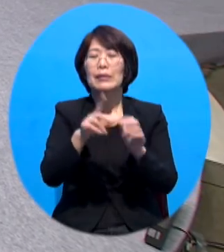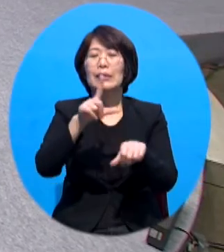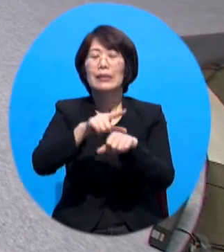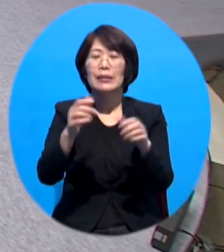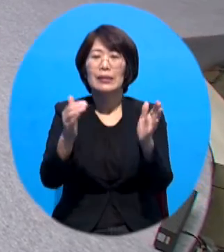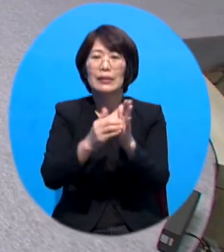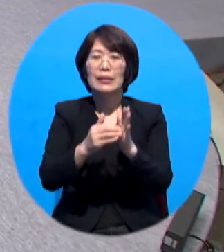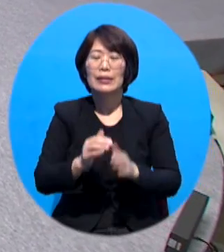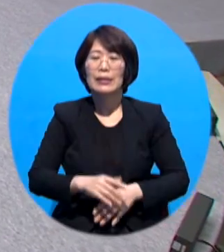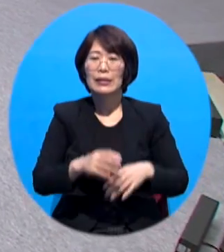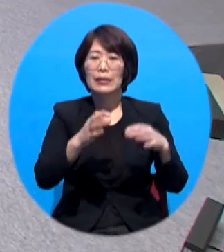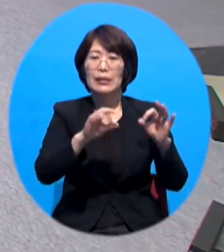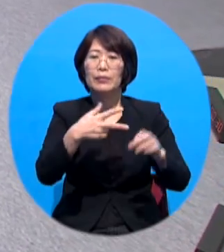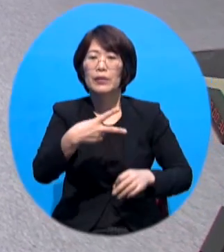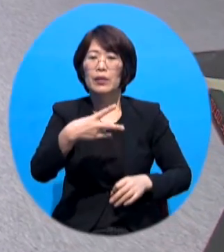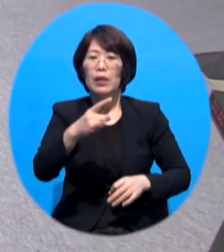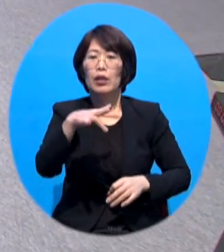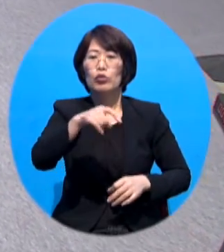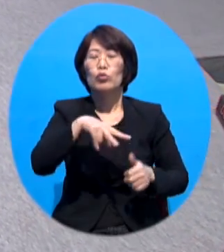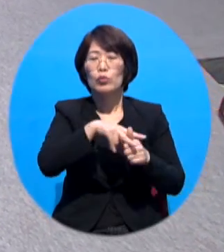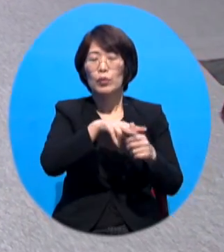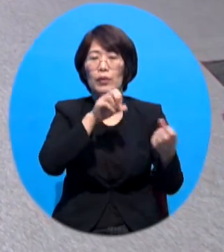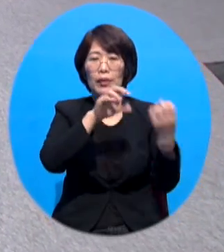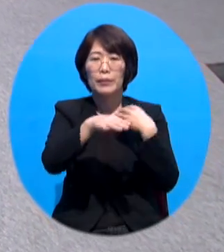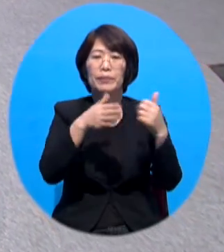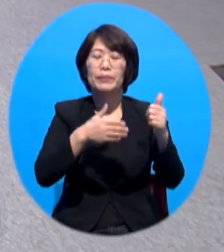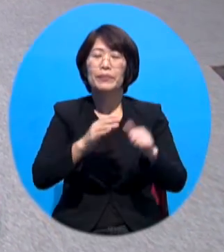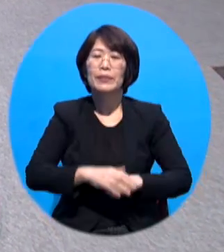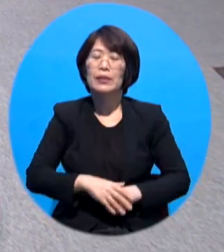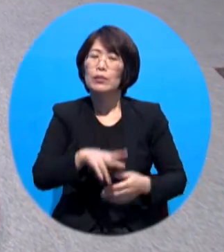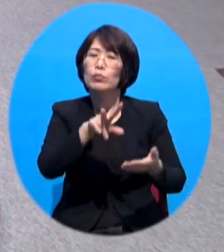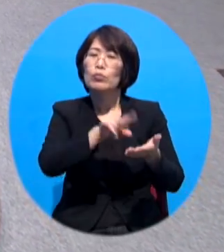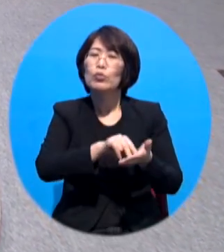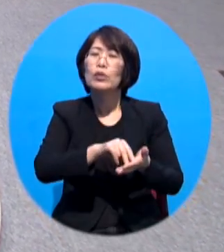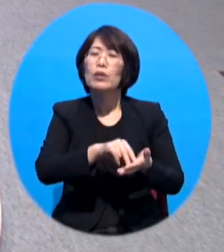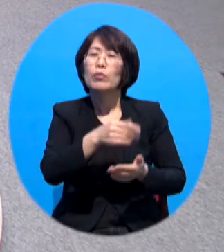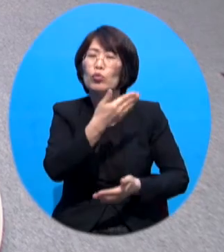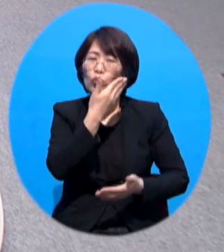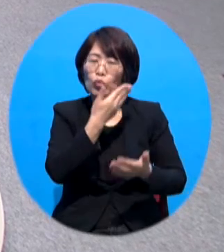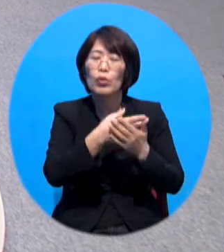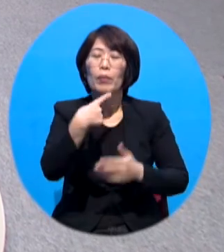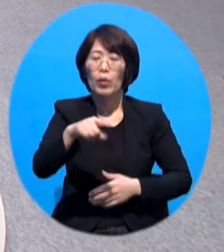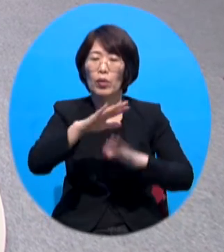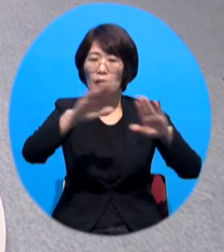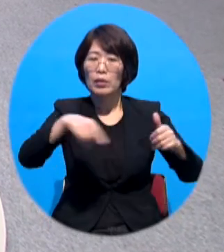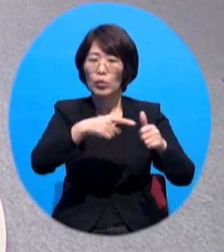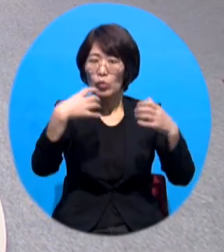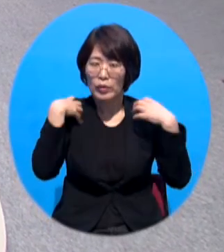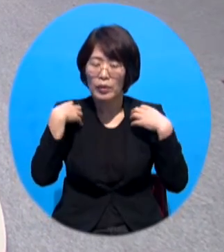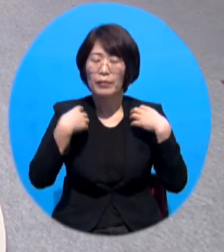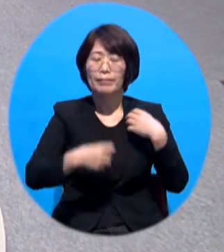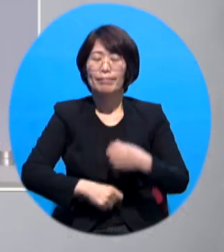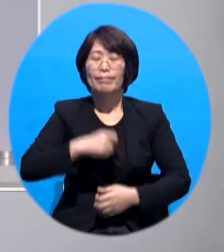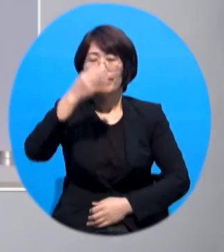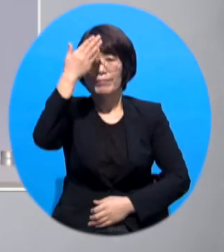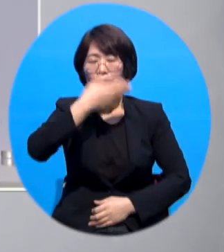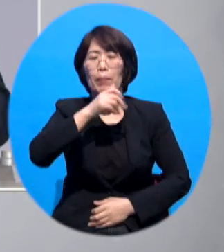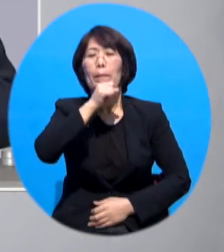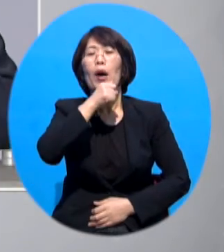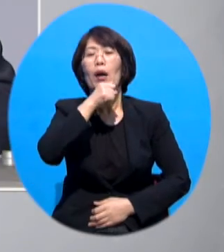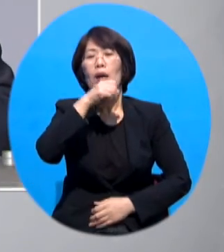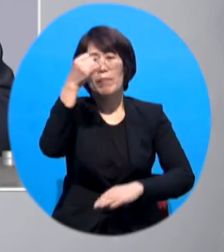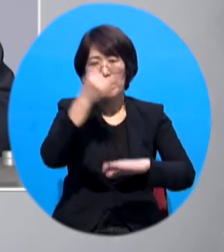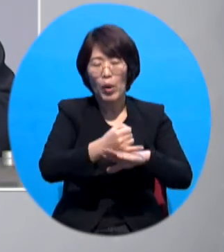끝났습니다 김대중 후보 답변해 주십시오 30초 입니다 문제의 핵심은 지금 전 담길 창에 청렴도 와 학력 걸지 라는